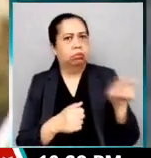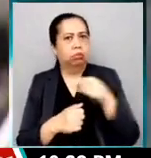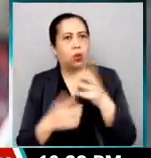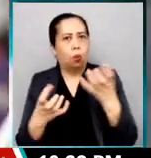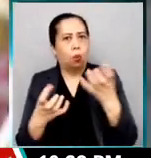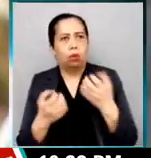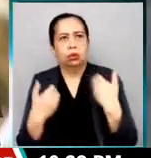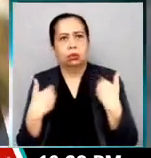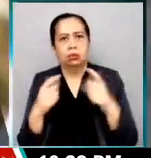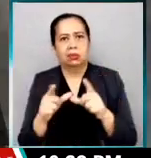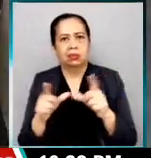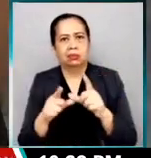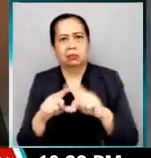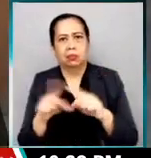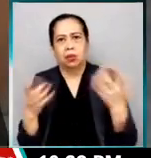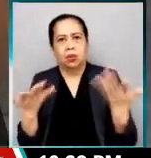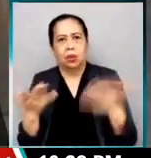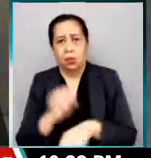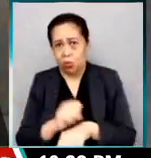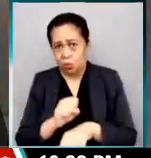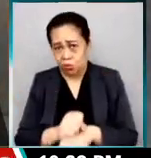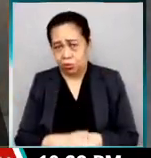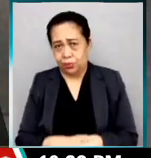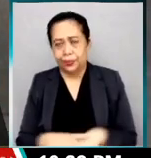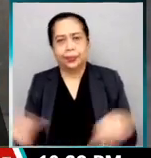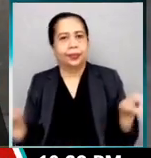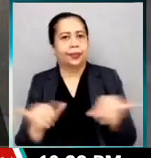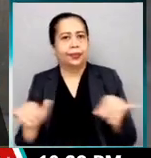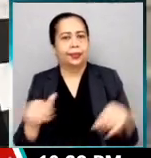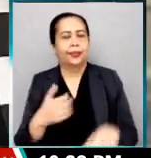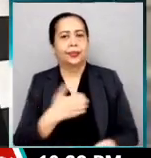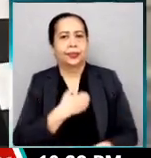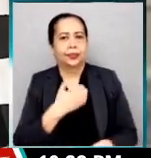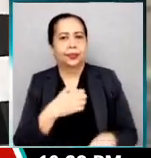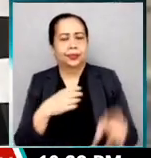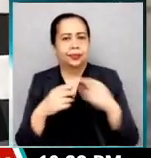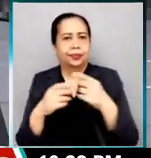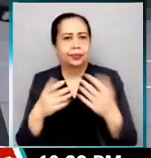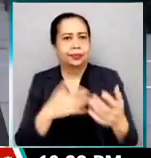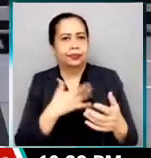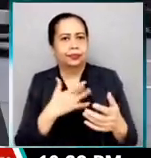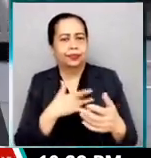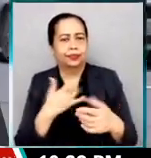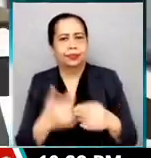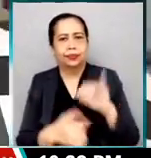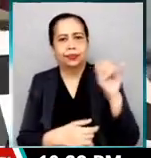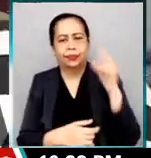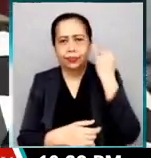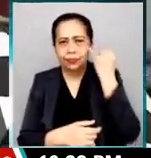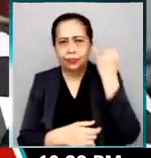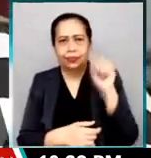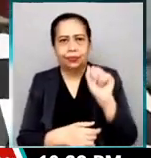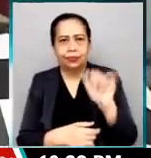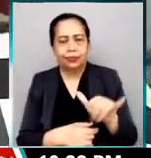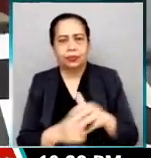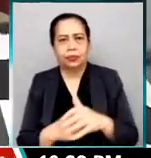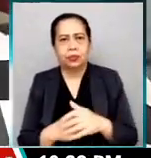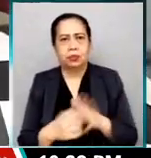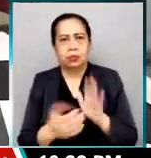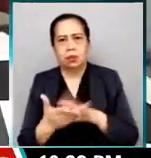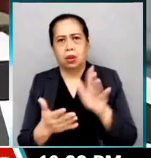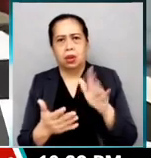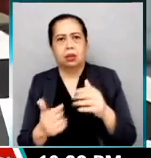na wala pa mga trabaho? Ganito rin ang saloobin ng medical staff na si Jay Baribo. Mahal po. Hindi po makakuha yung agaya ko